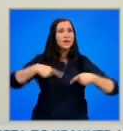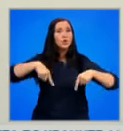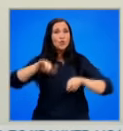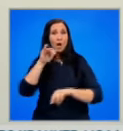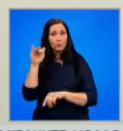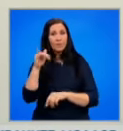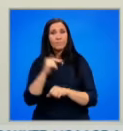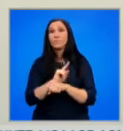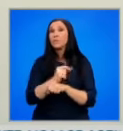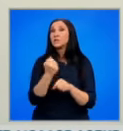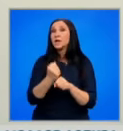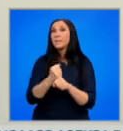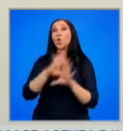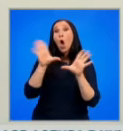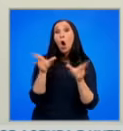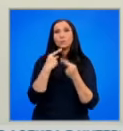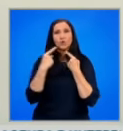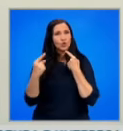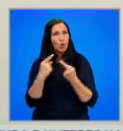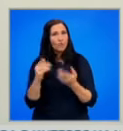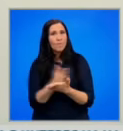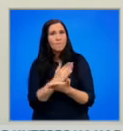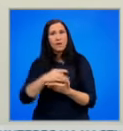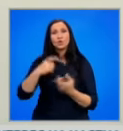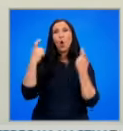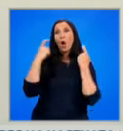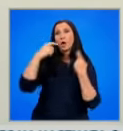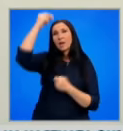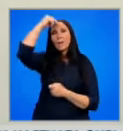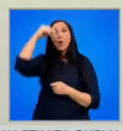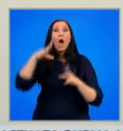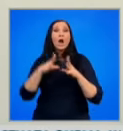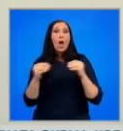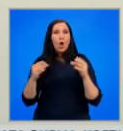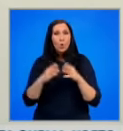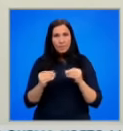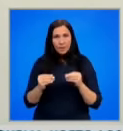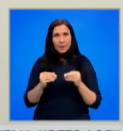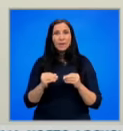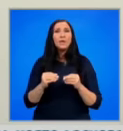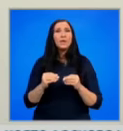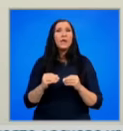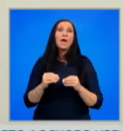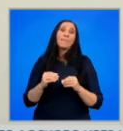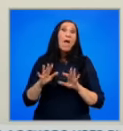момента се работи по общ договор между Гърция, България, Румъния и потенциално Украина